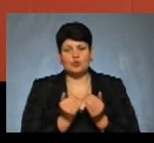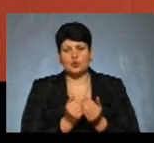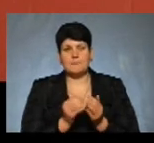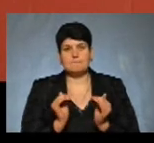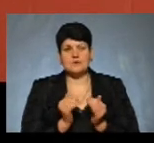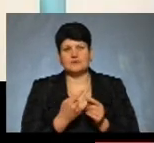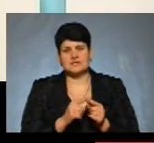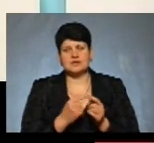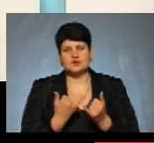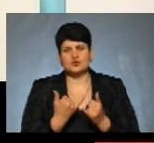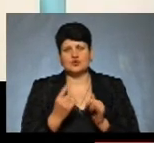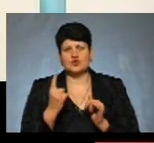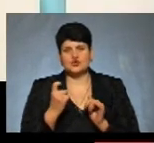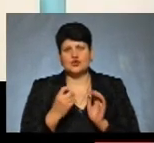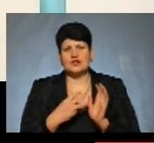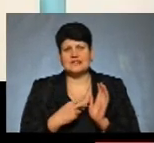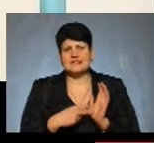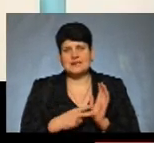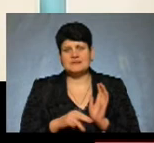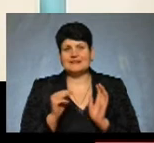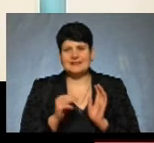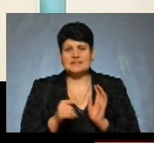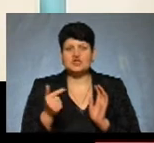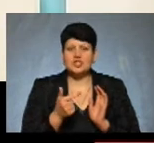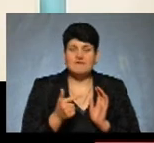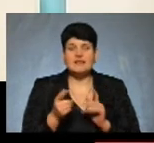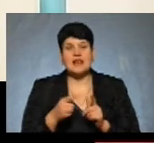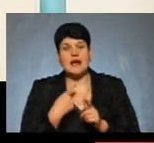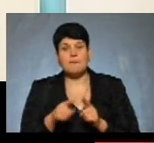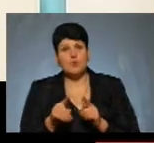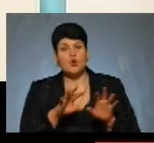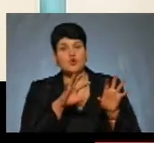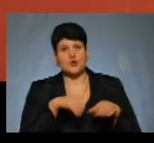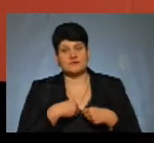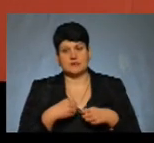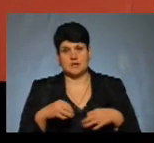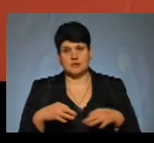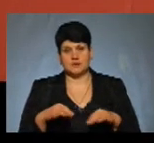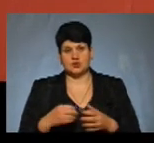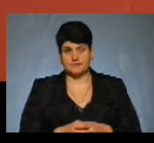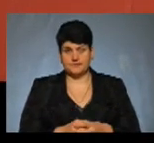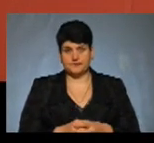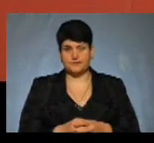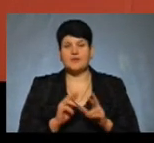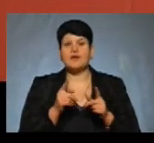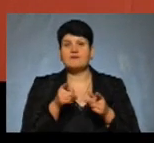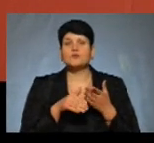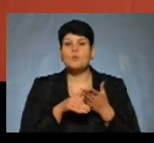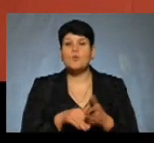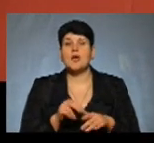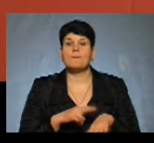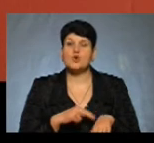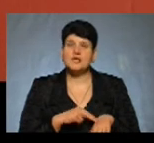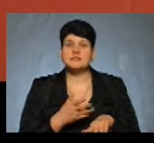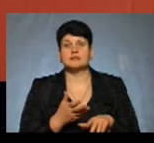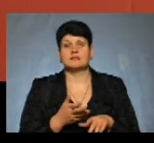день 170 тисяч гривень або конфіскацію даного транспортного засобу. Як зараз допомагає вам поліція? Чи